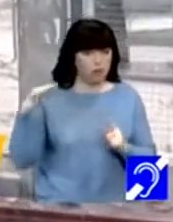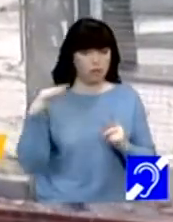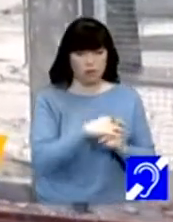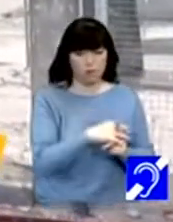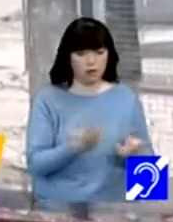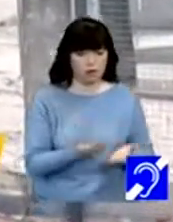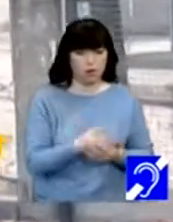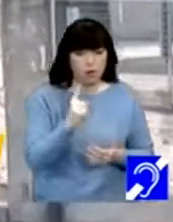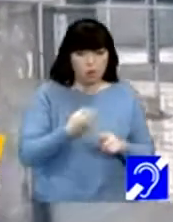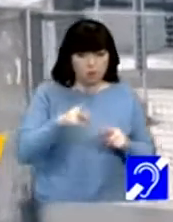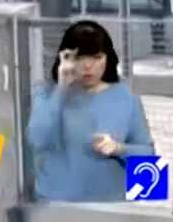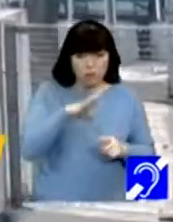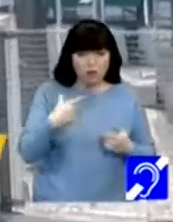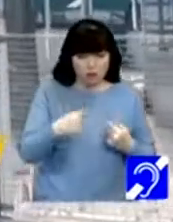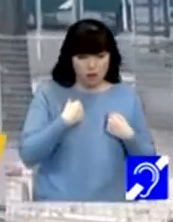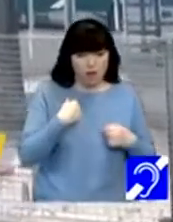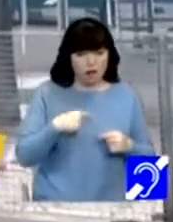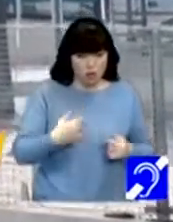what war is. I have